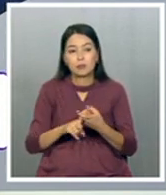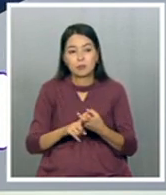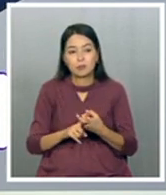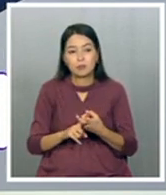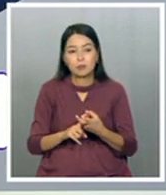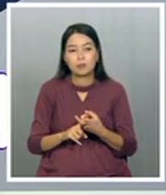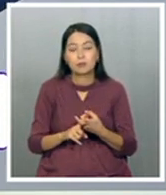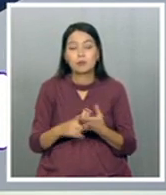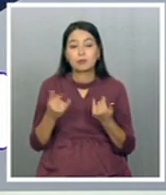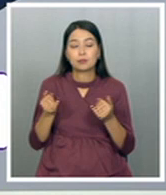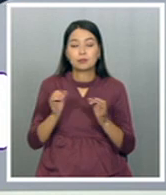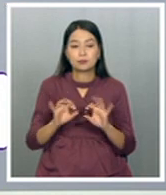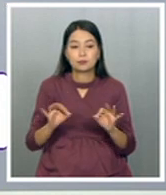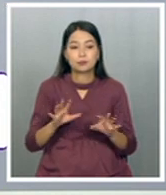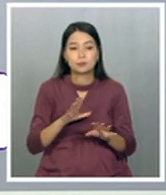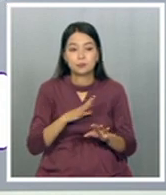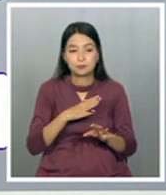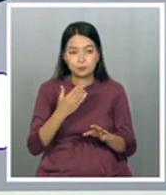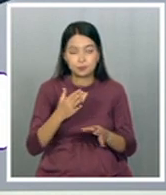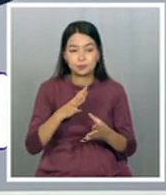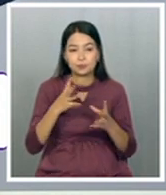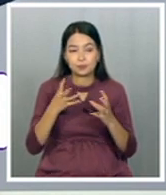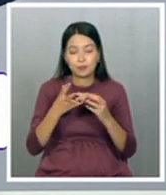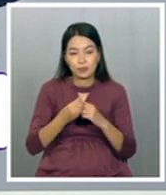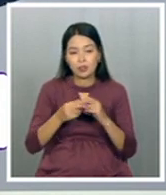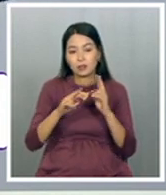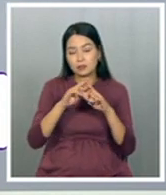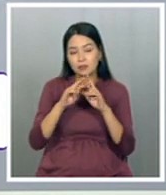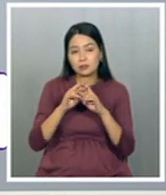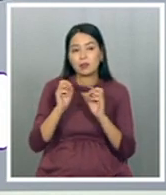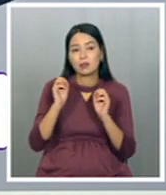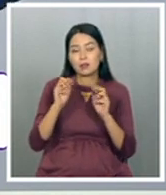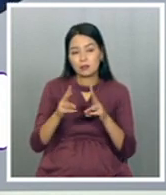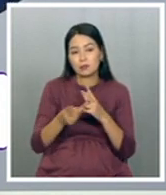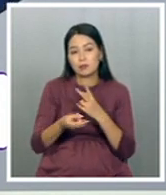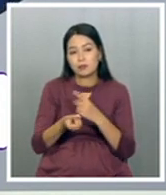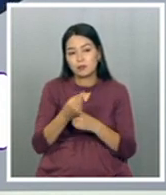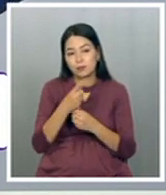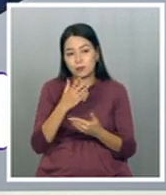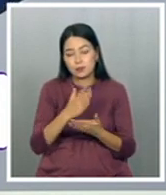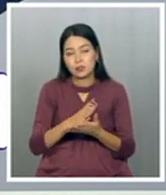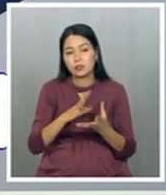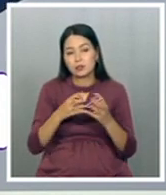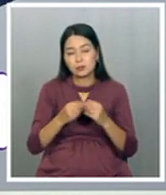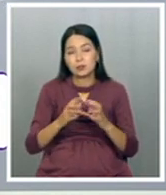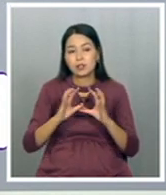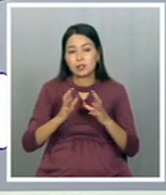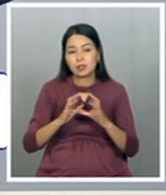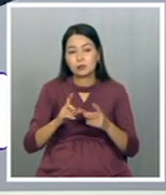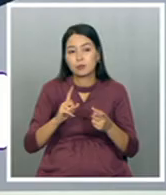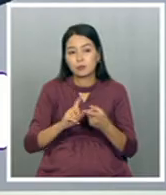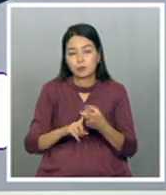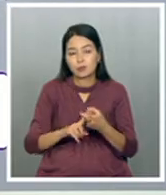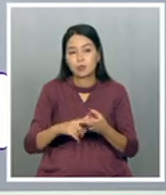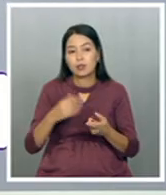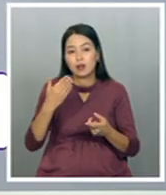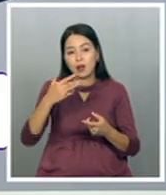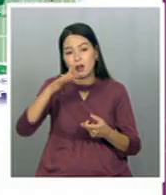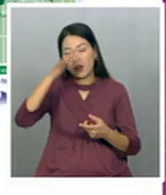бағана біз жарық шоқтарын қарастырған кезде өткен болатынбыз. Яғни әртүрлі географиялық ендіктерге байланысты аспан